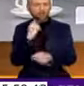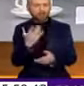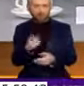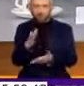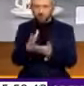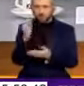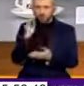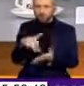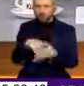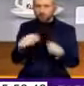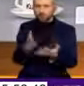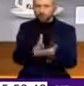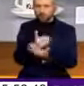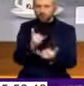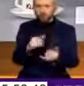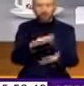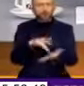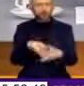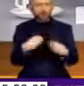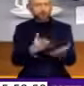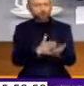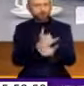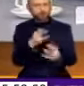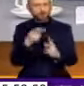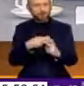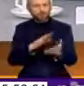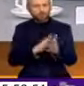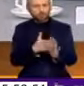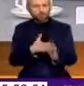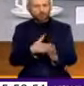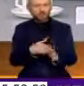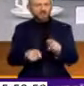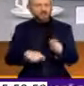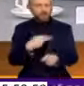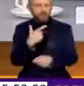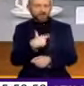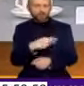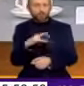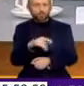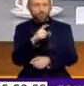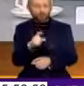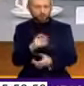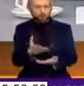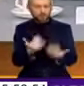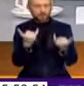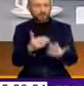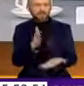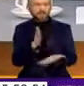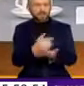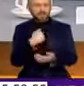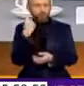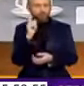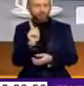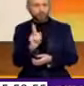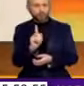що місто надає цю послугу? Місто надає цю послугу на пільгових умовах, навіть втрачаючи для себе. По газу. Зараз є, я думаю,